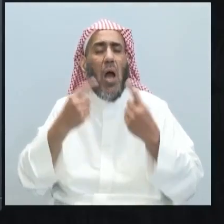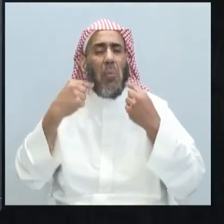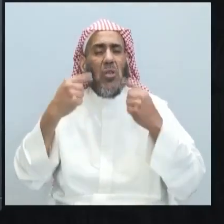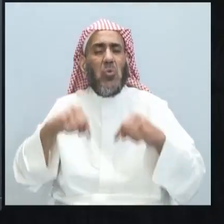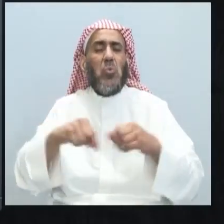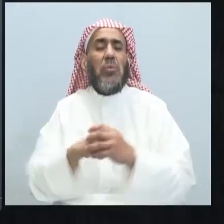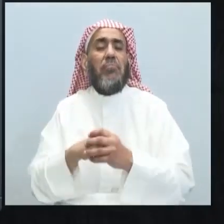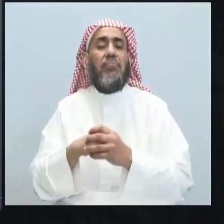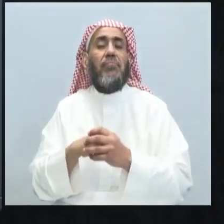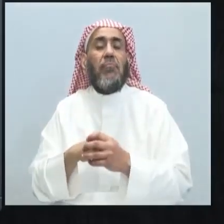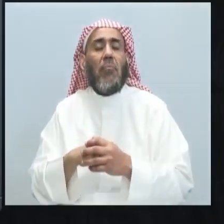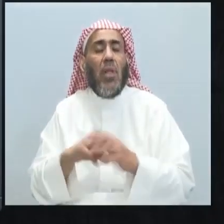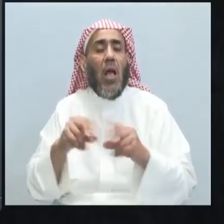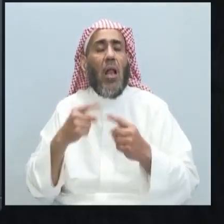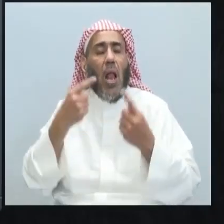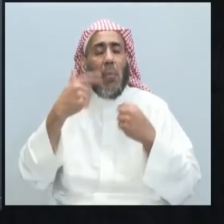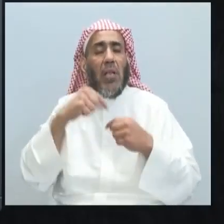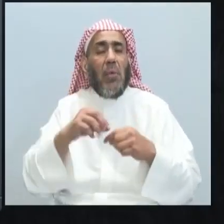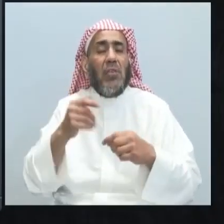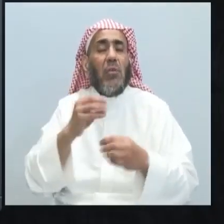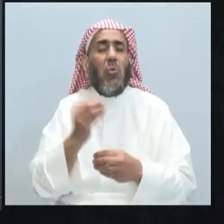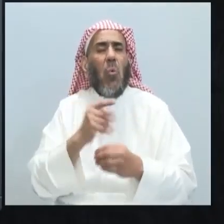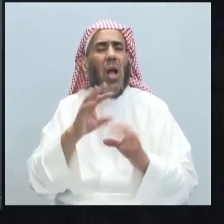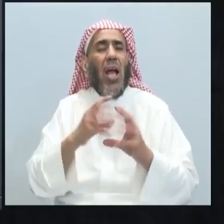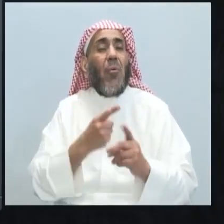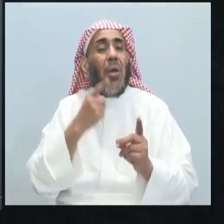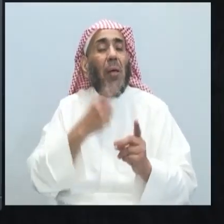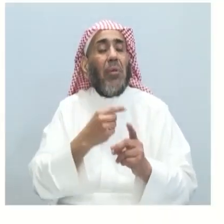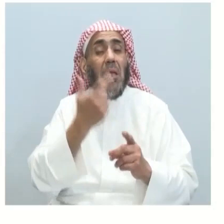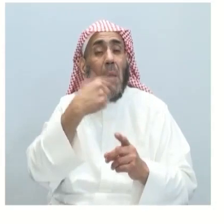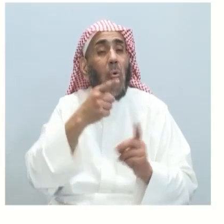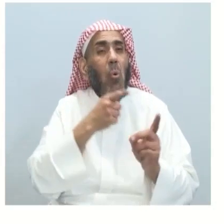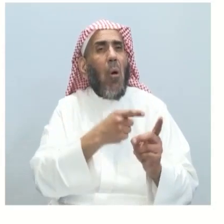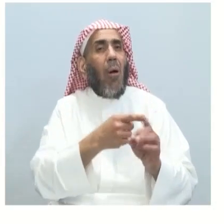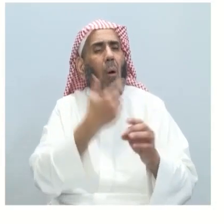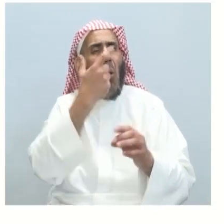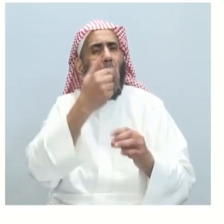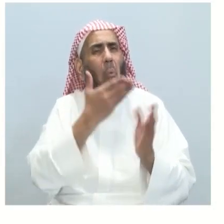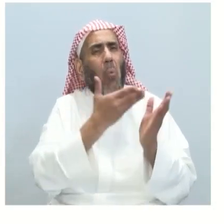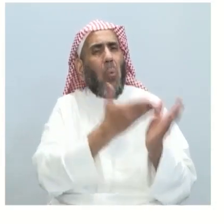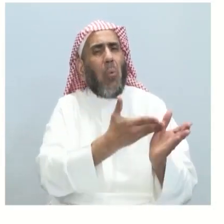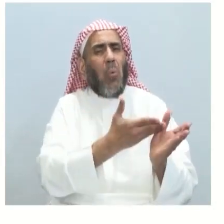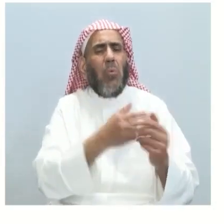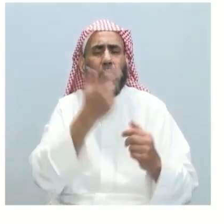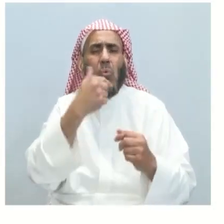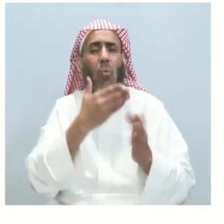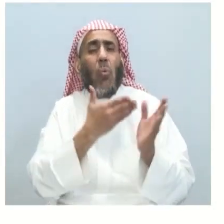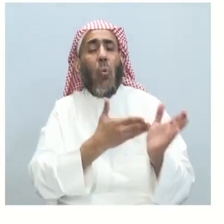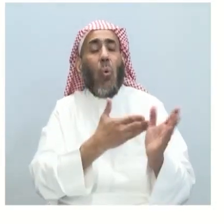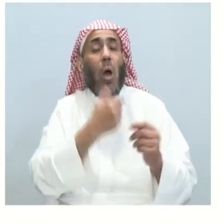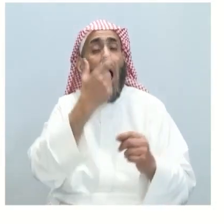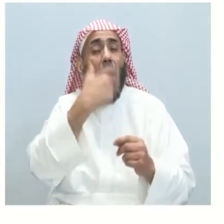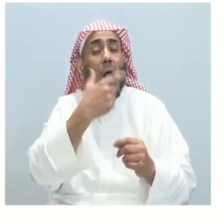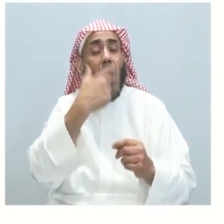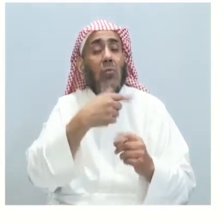مغتبطا من على المدامع اجفان المساكن وكانه يغبط حتى الذي يبكي يبكي على الدموع فيقول هنا اجفان